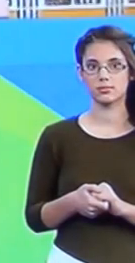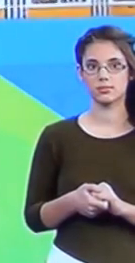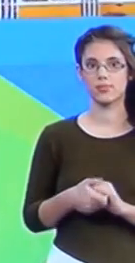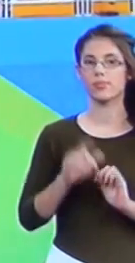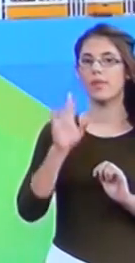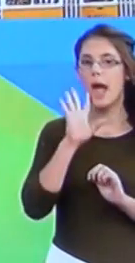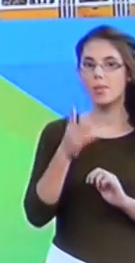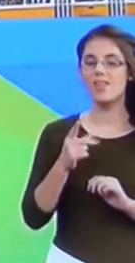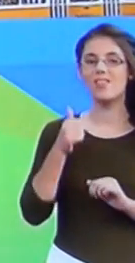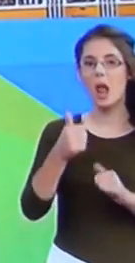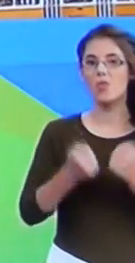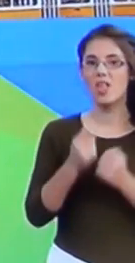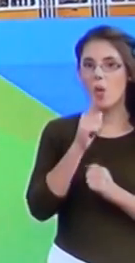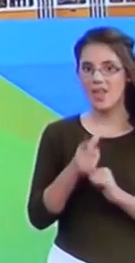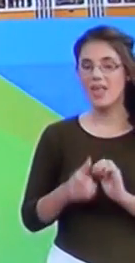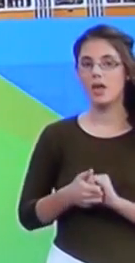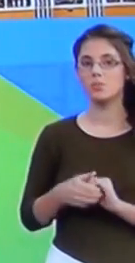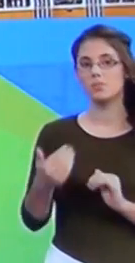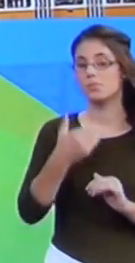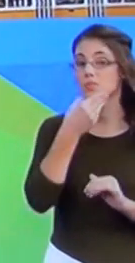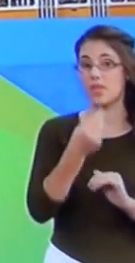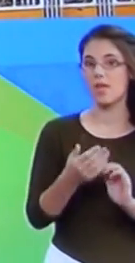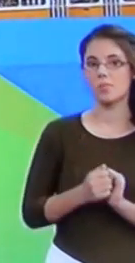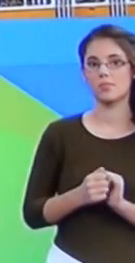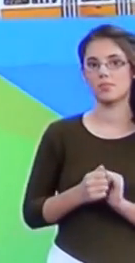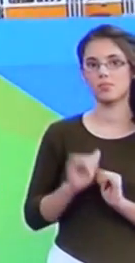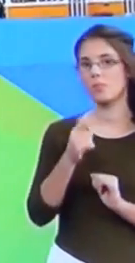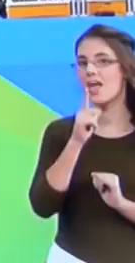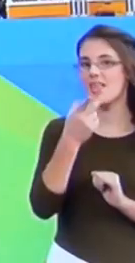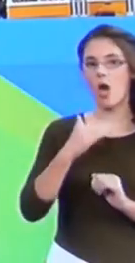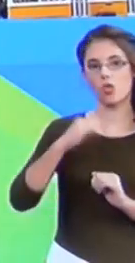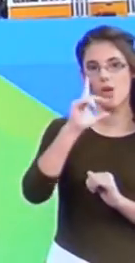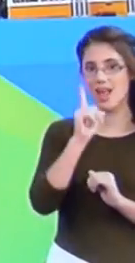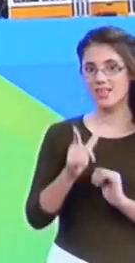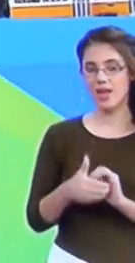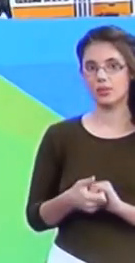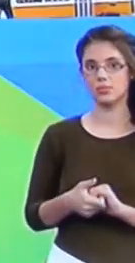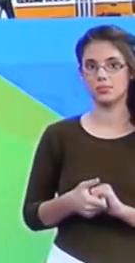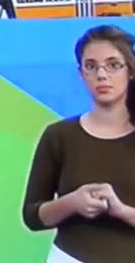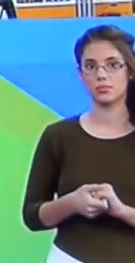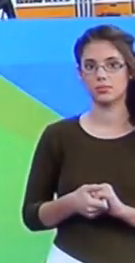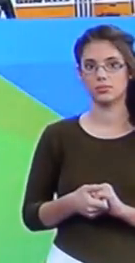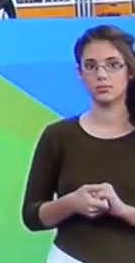Na, Ármin, villamosvezető leszel? Hát még szép. És te mi leszel, ha nagy leszel?